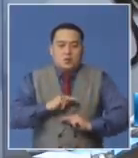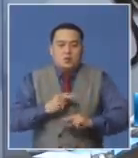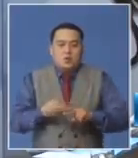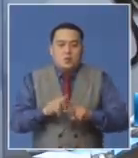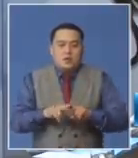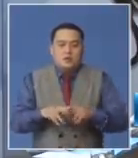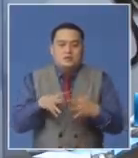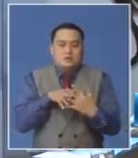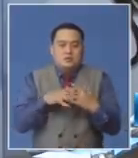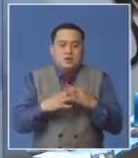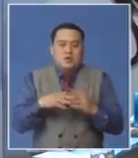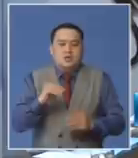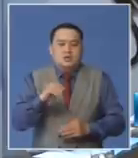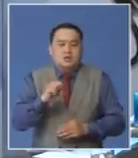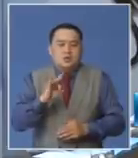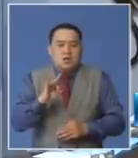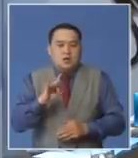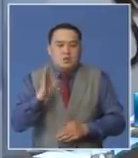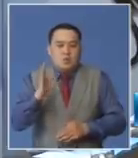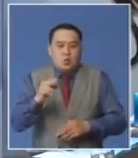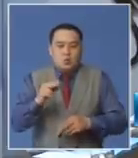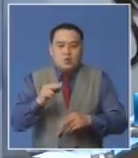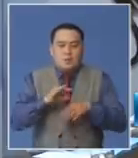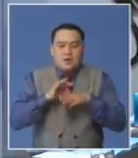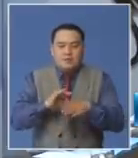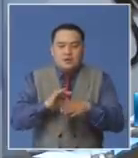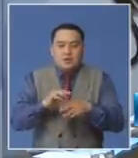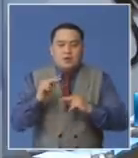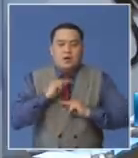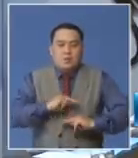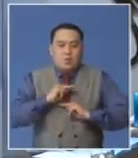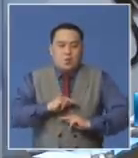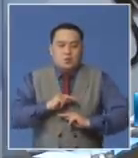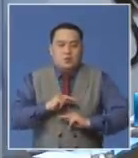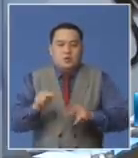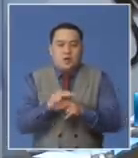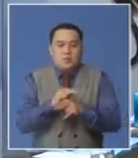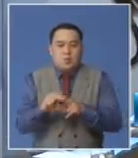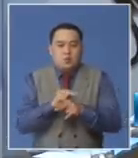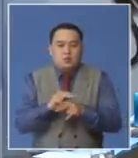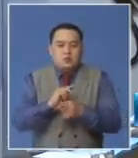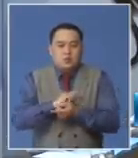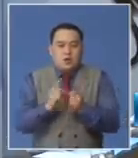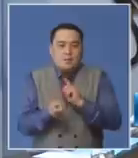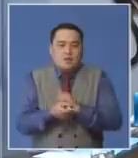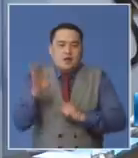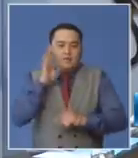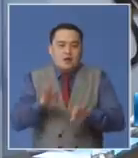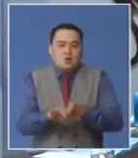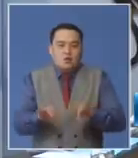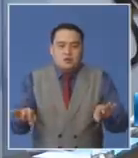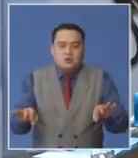этого в селе жастар будут проведены работы по текущему ремонту за оба замена водопроводных